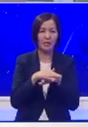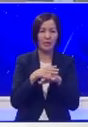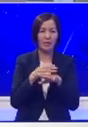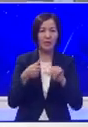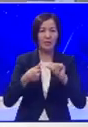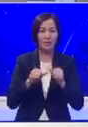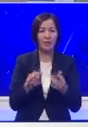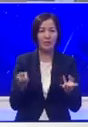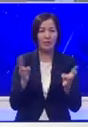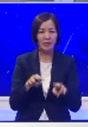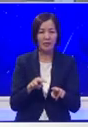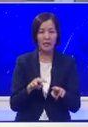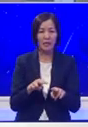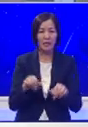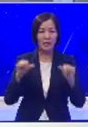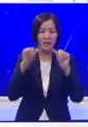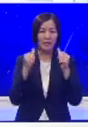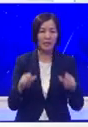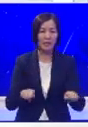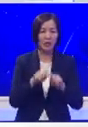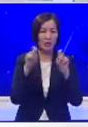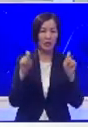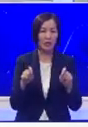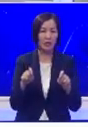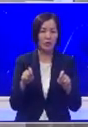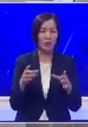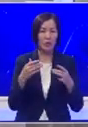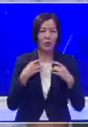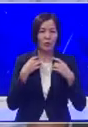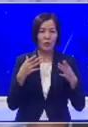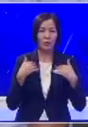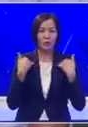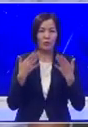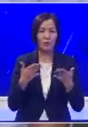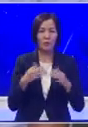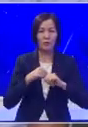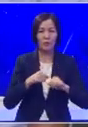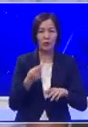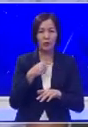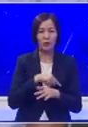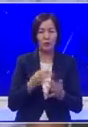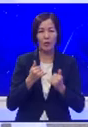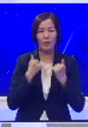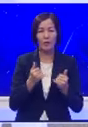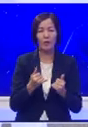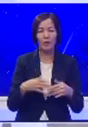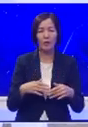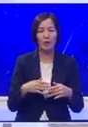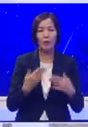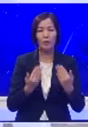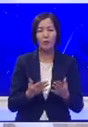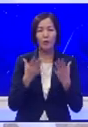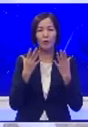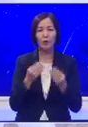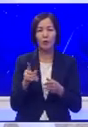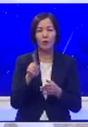сақталады. Ескерткіштің ашылу салтанаты баршаңызға құтты болсын деген келеді. Батыр рухына көрсетіліп жатқан мұндай құрмет бүгінгі күн